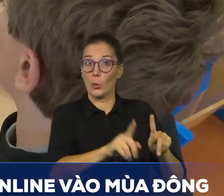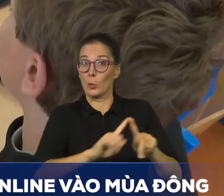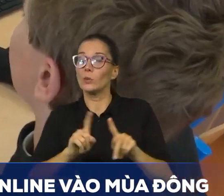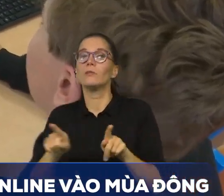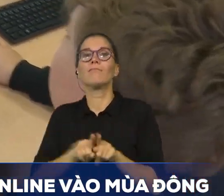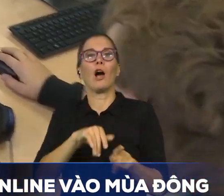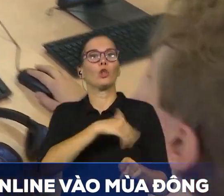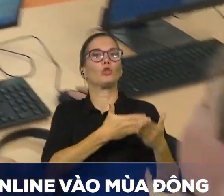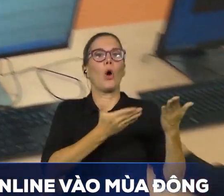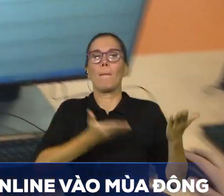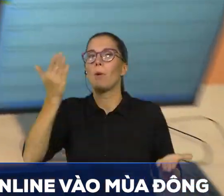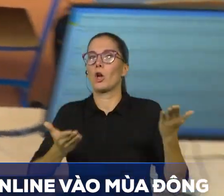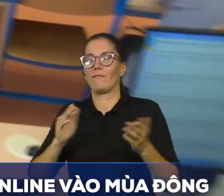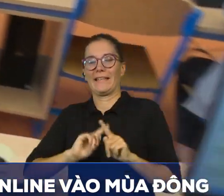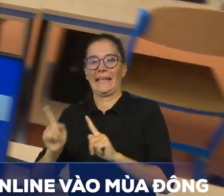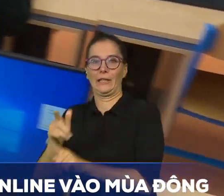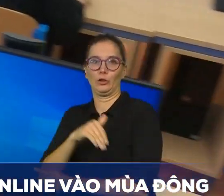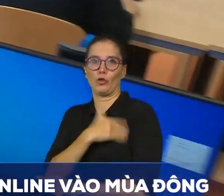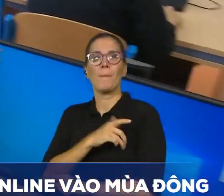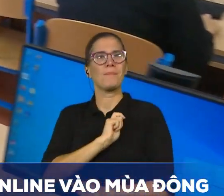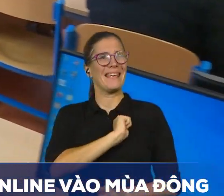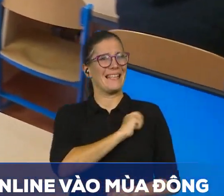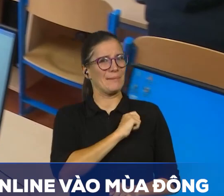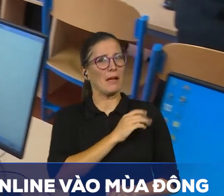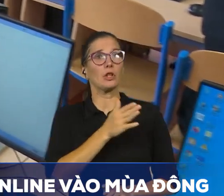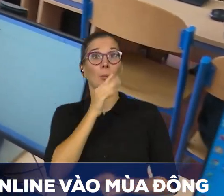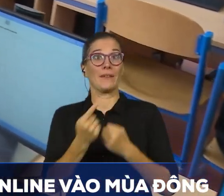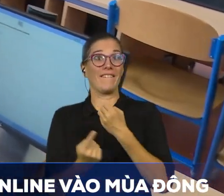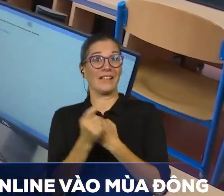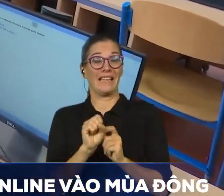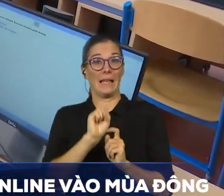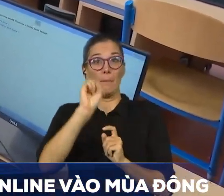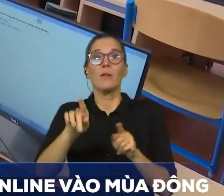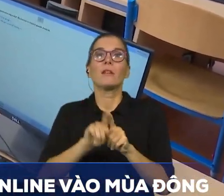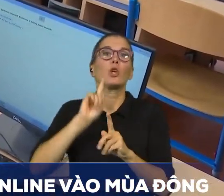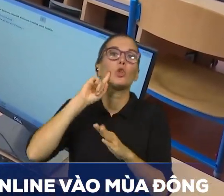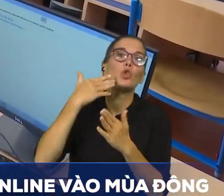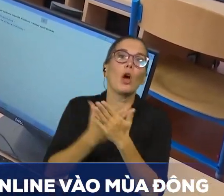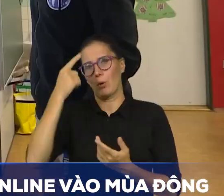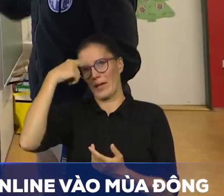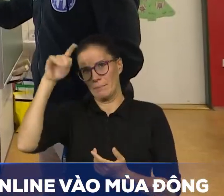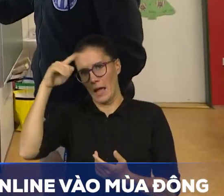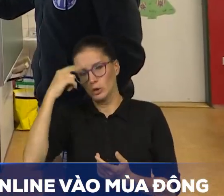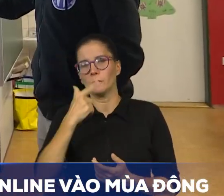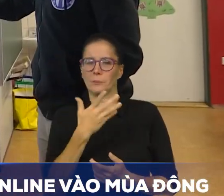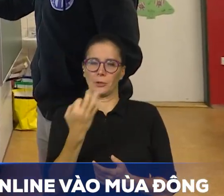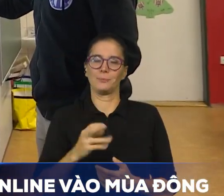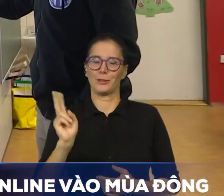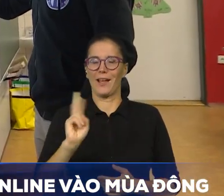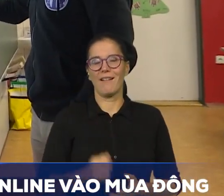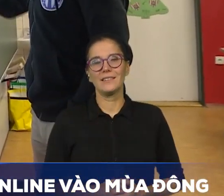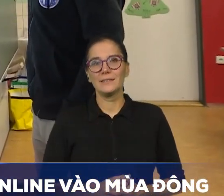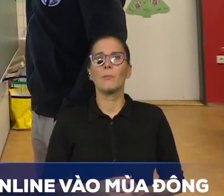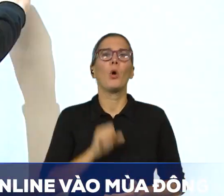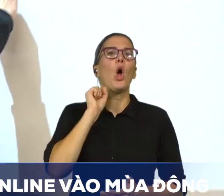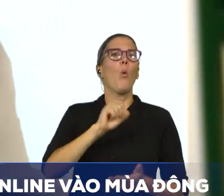và học kỳ này sẽ không kết thúc vào tháng 6 và sẽ kéo dài đến tháng 7 lý do của Ý Tưởng học trực tuyến là do cuộc khủng hoảng năng lượng theo